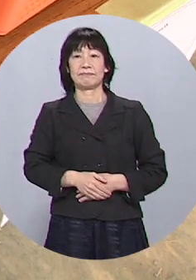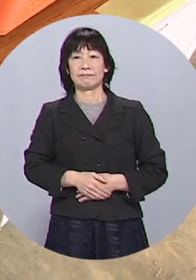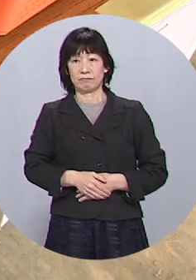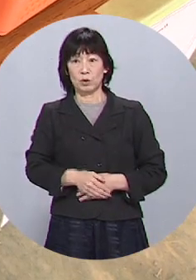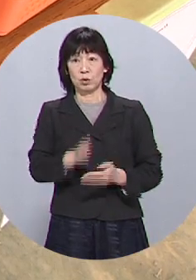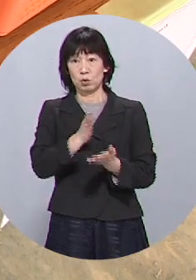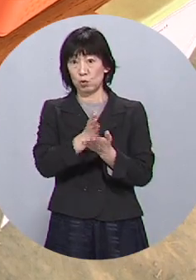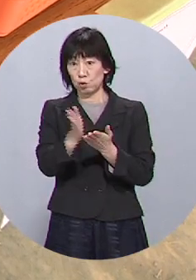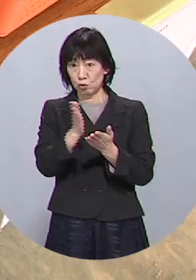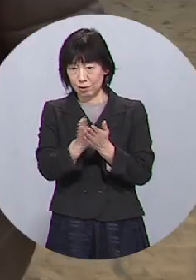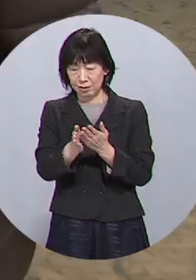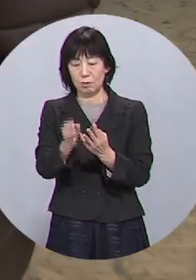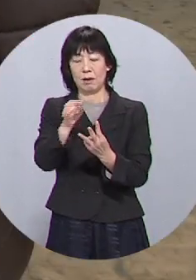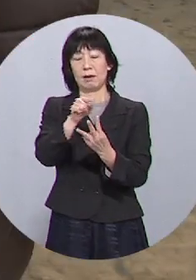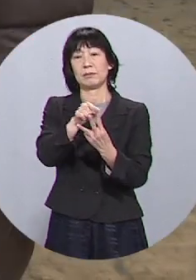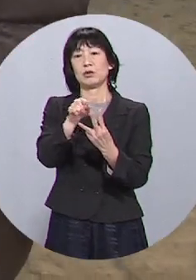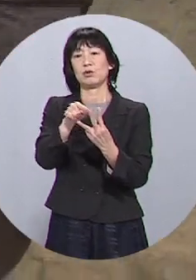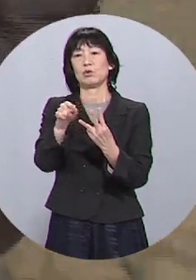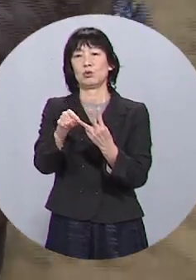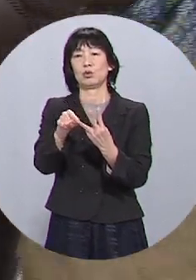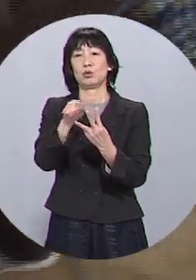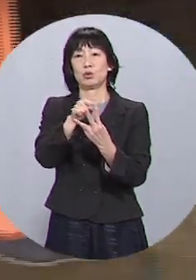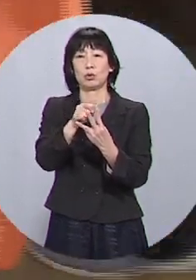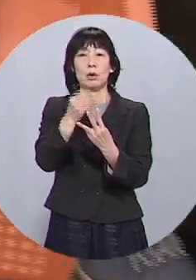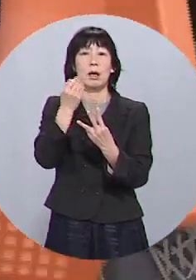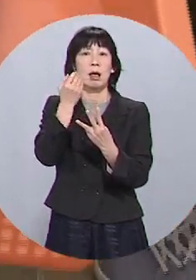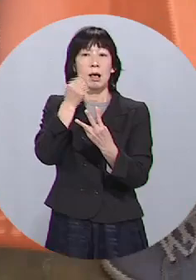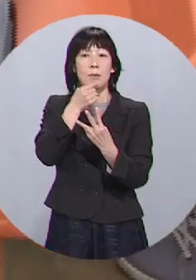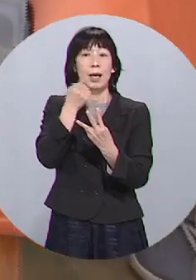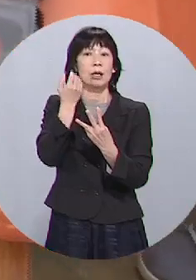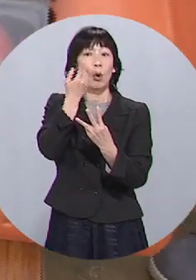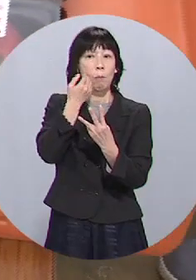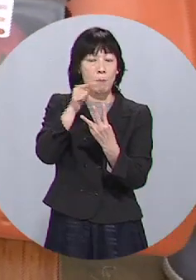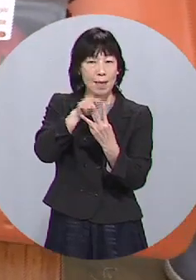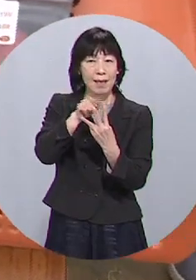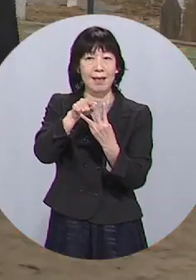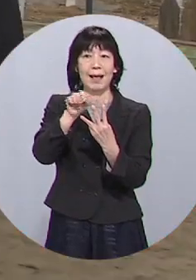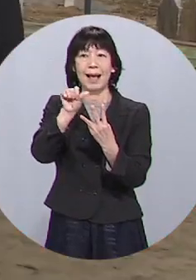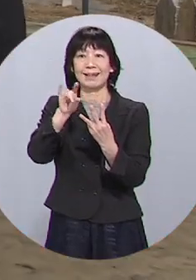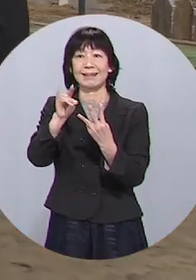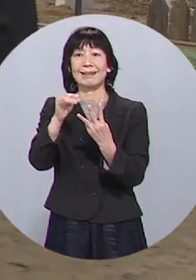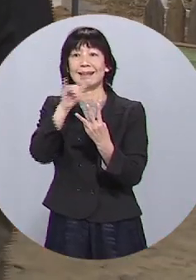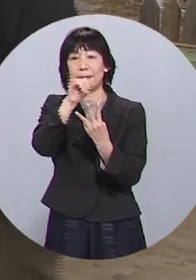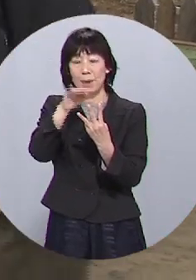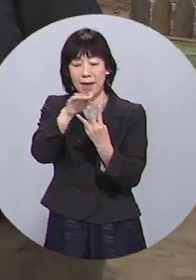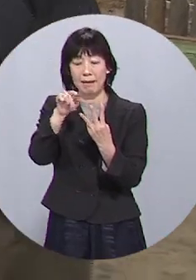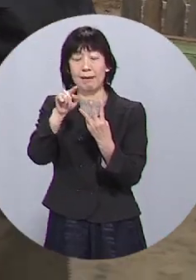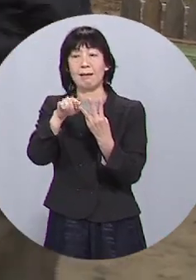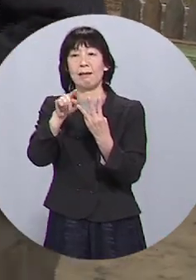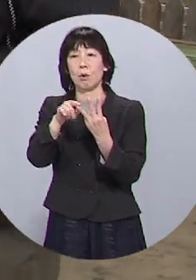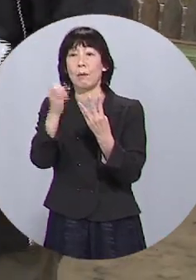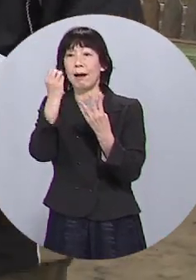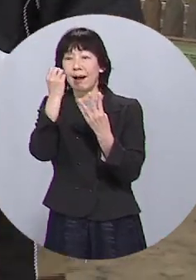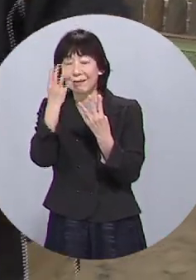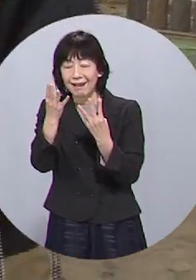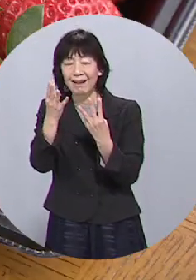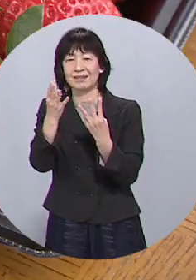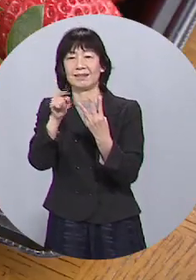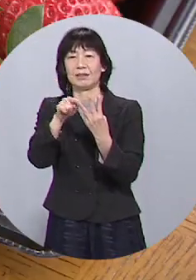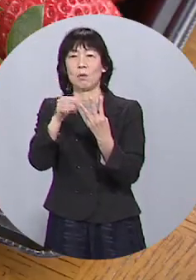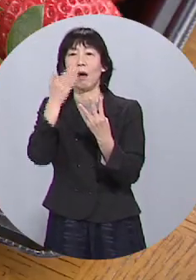栽培するいちごは3品種、紅ほっぺと秋姫、そして埼玉県の新しい品種アマ